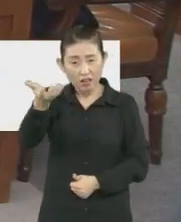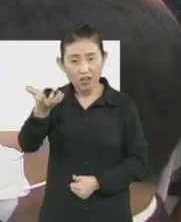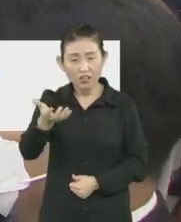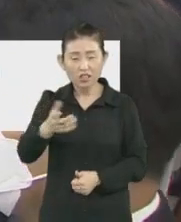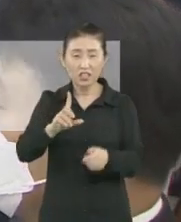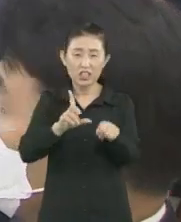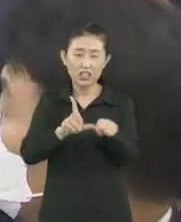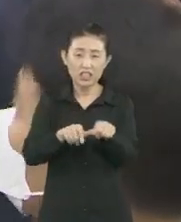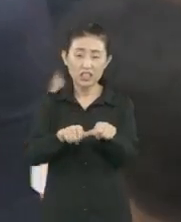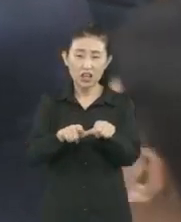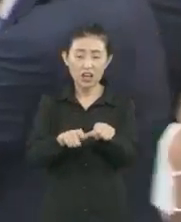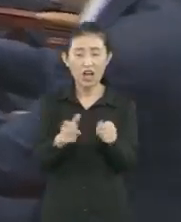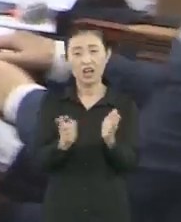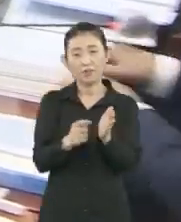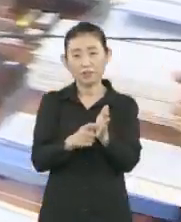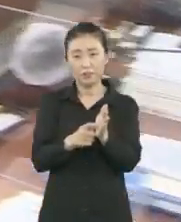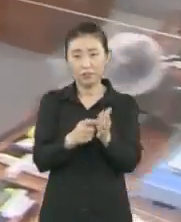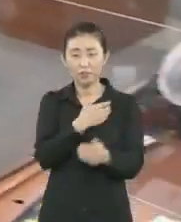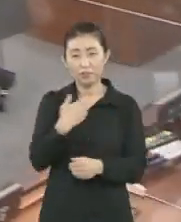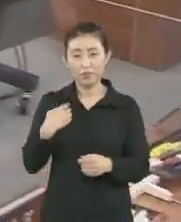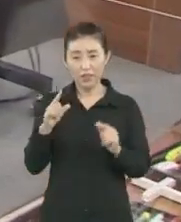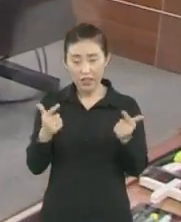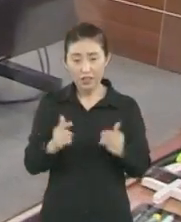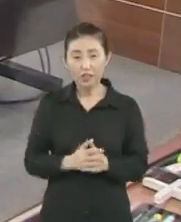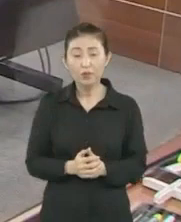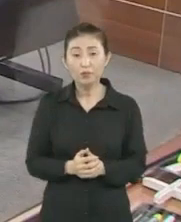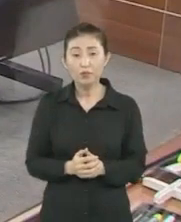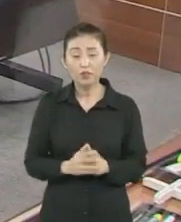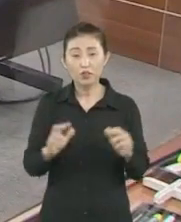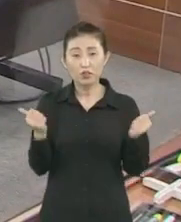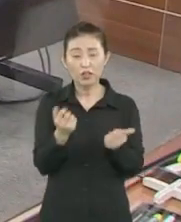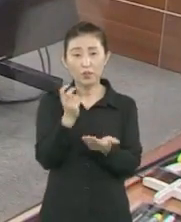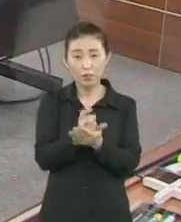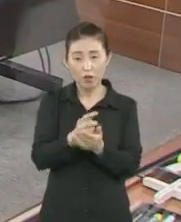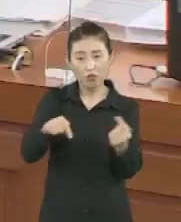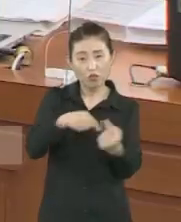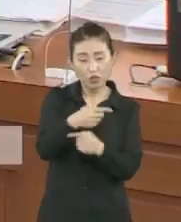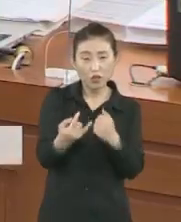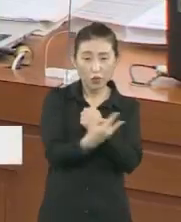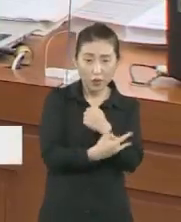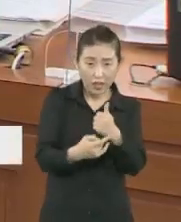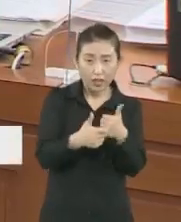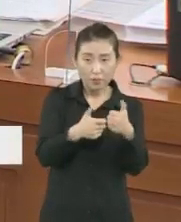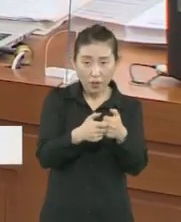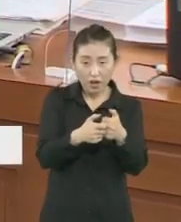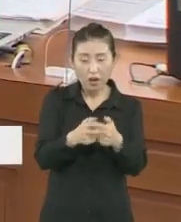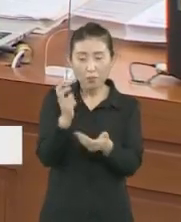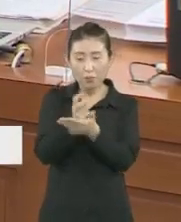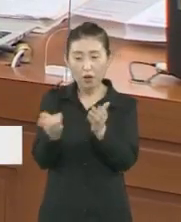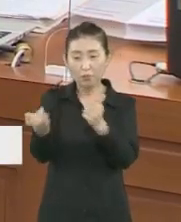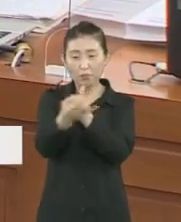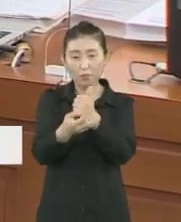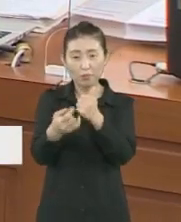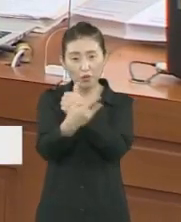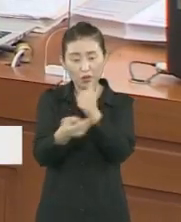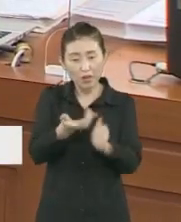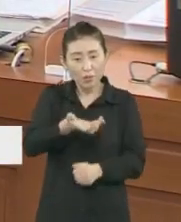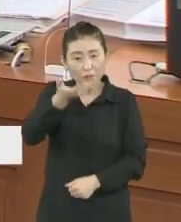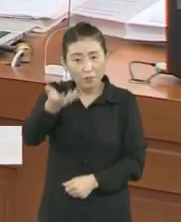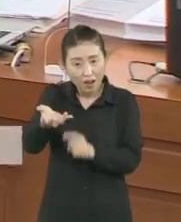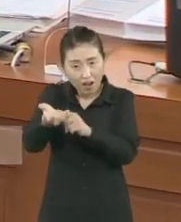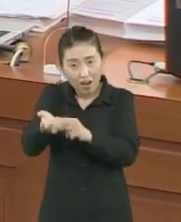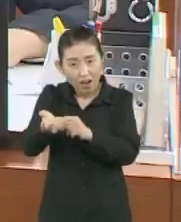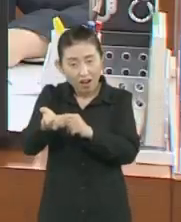변수입니다. 국회 본회의 이전에 국회법이 국회 운영위 전체 회의와 국회 법사위를 통과할지 여부는